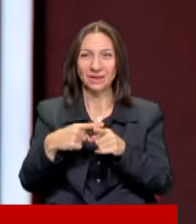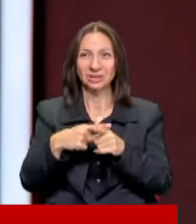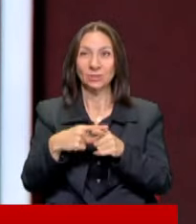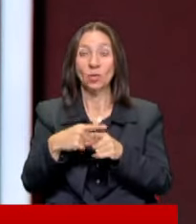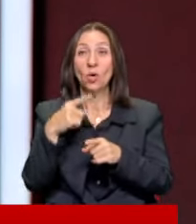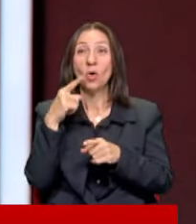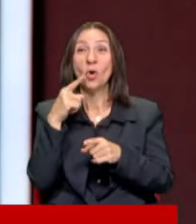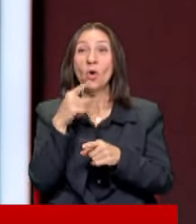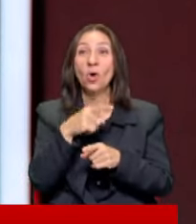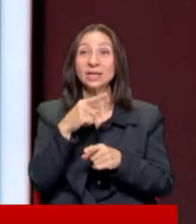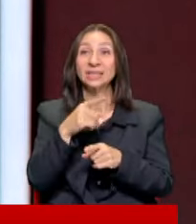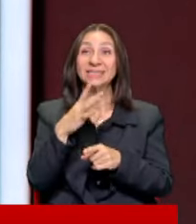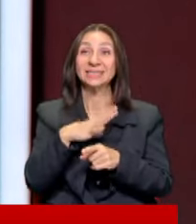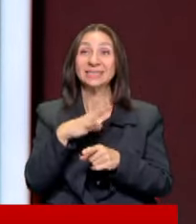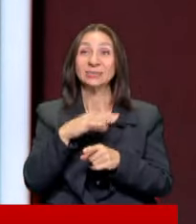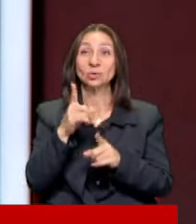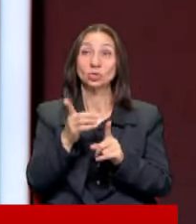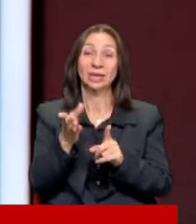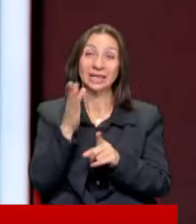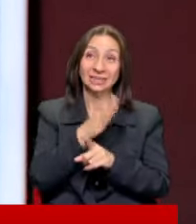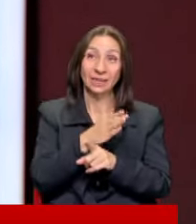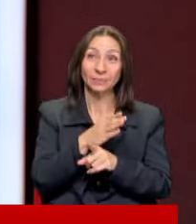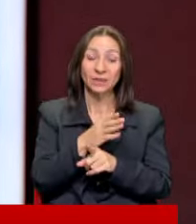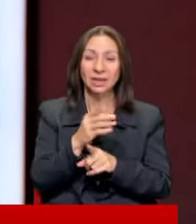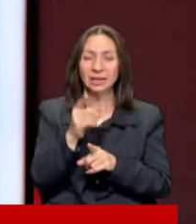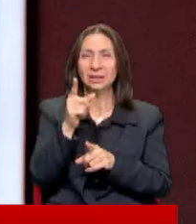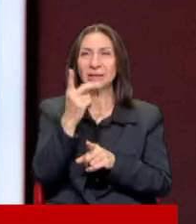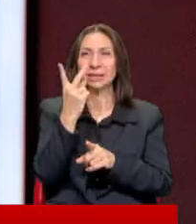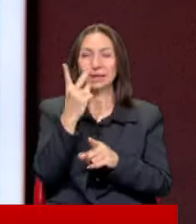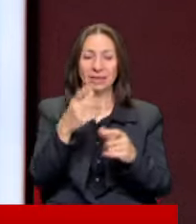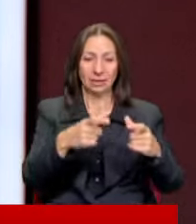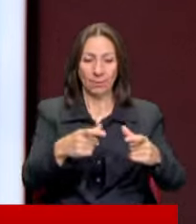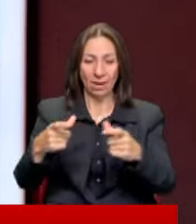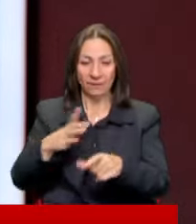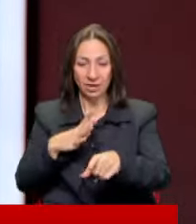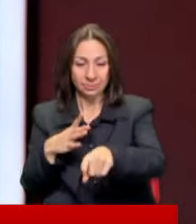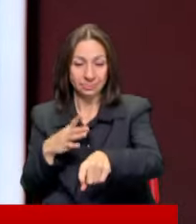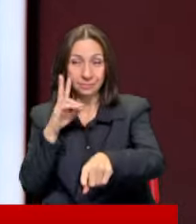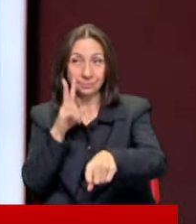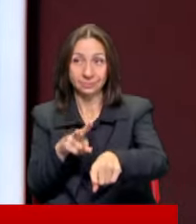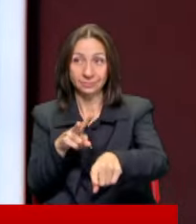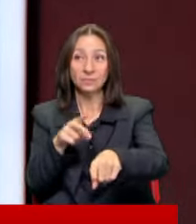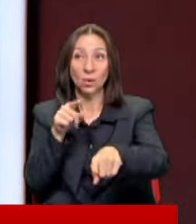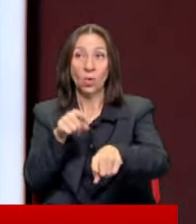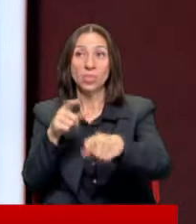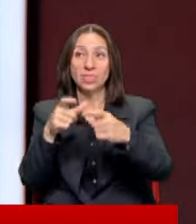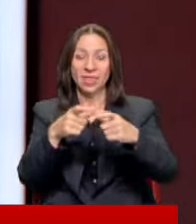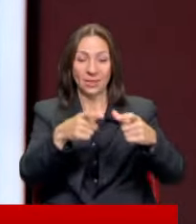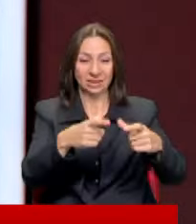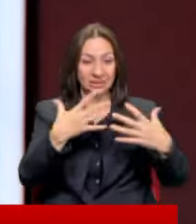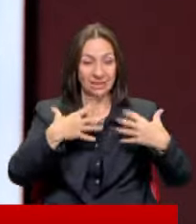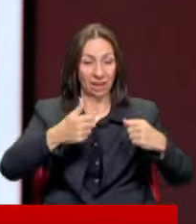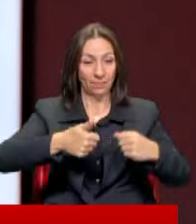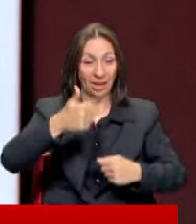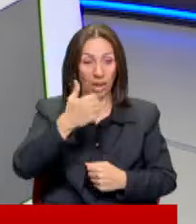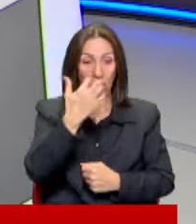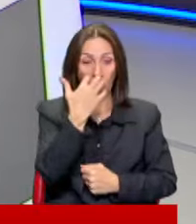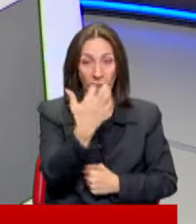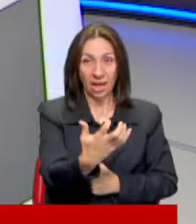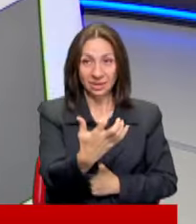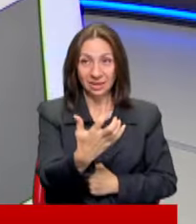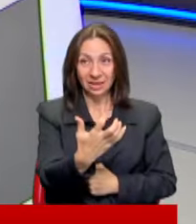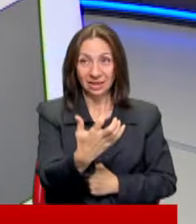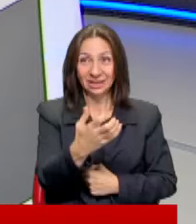Oradan da isterseniz şuraya gelelim karşınızda iki tane tabak var Efendim e o tabaklardan bir tanesi Sağlık Bakanlığı'nın